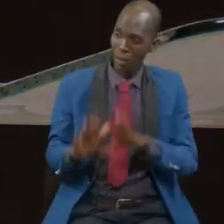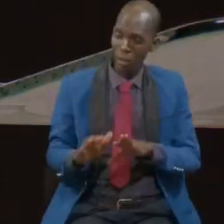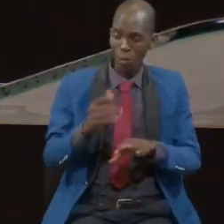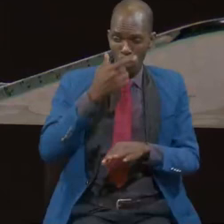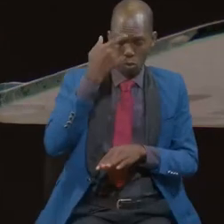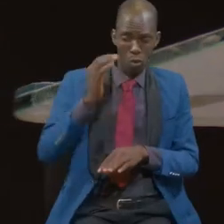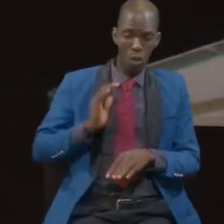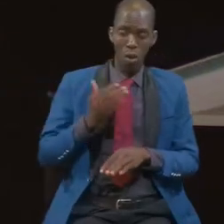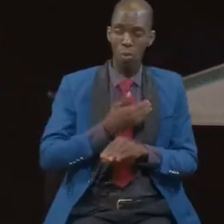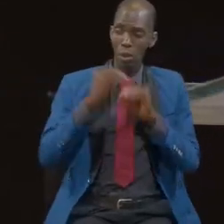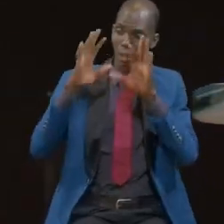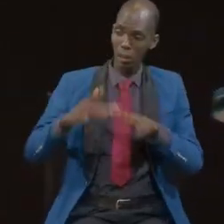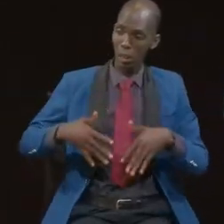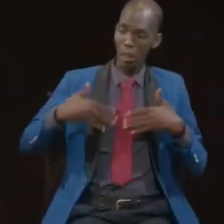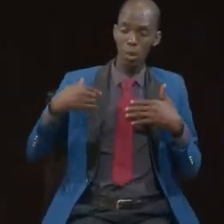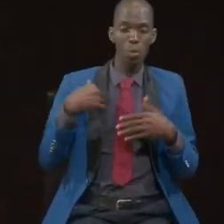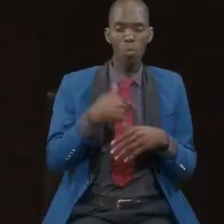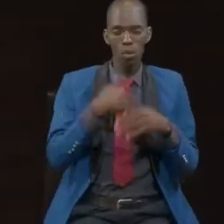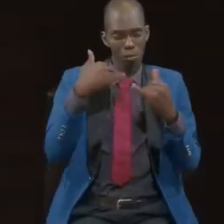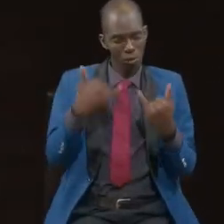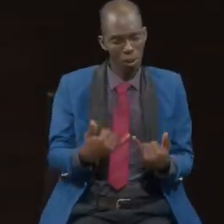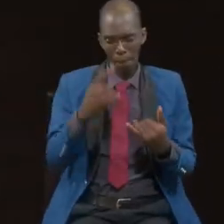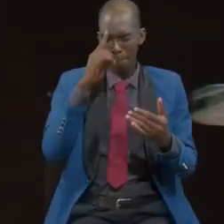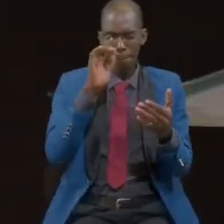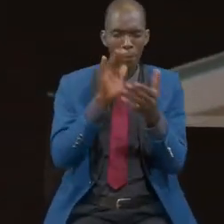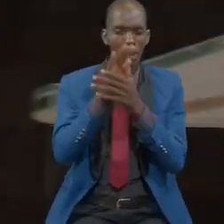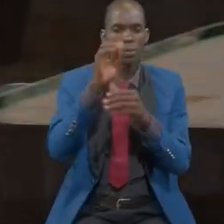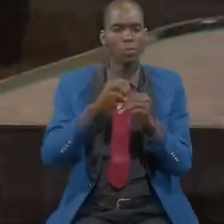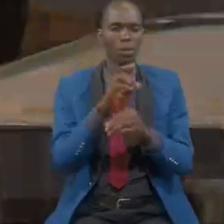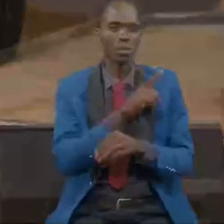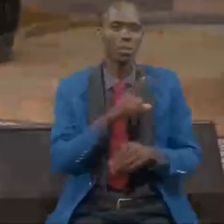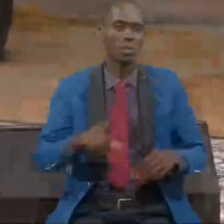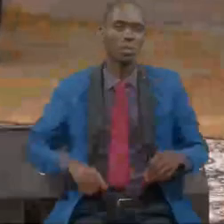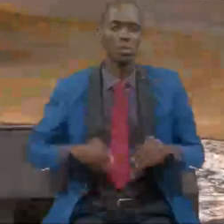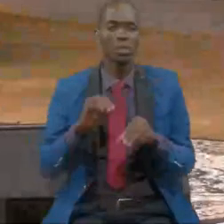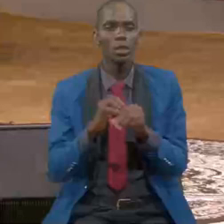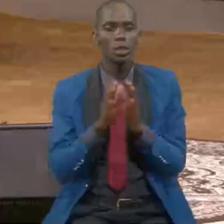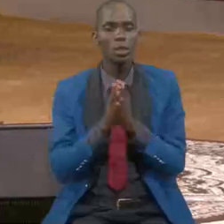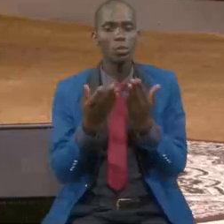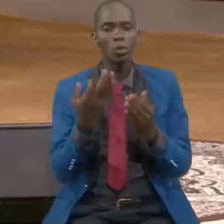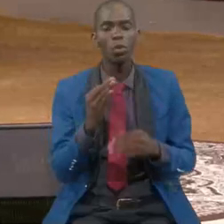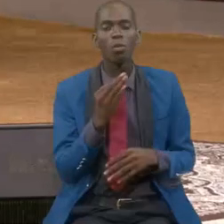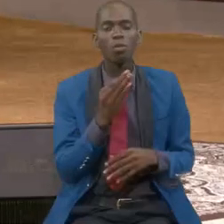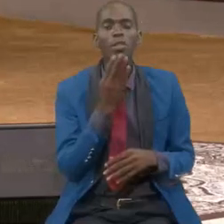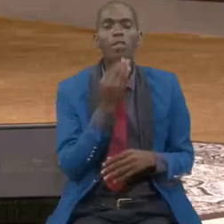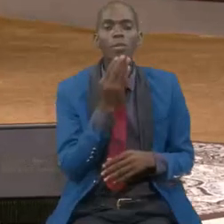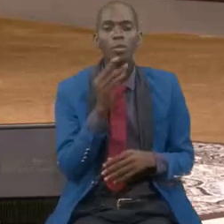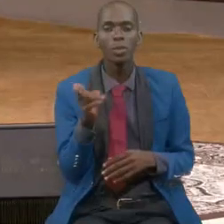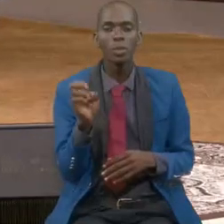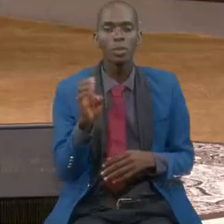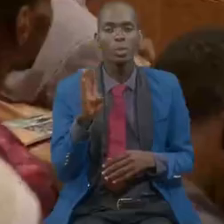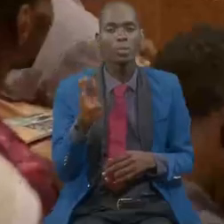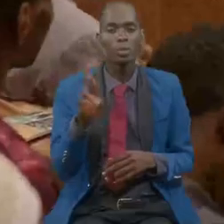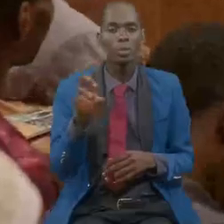cause de sa vie, nous allons croire au Seigneur. Hébreux au chapitre